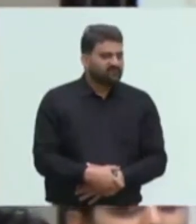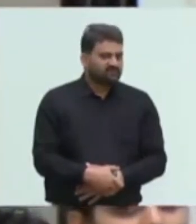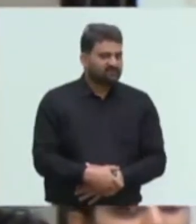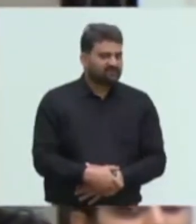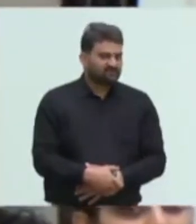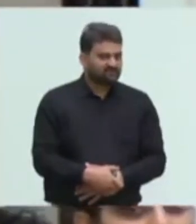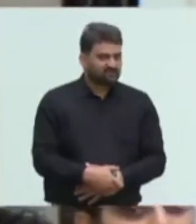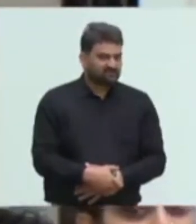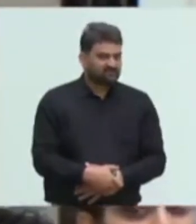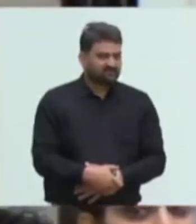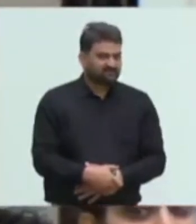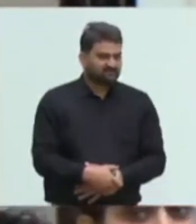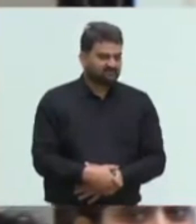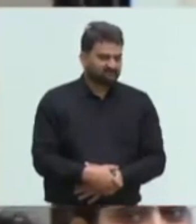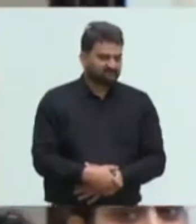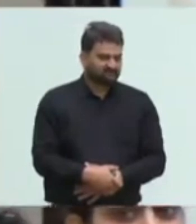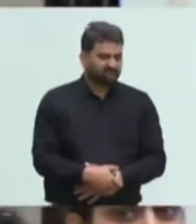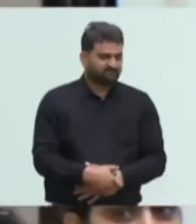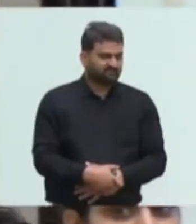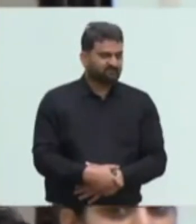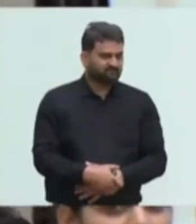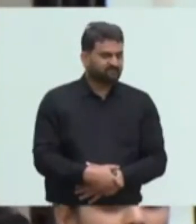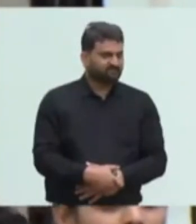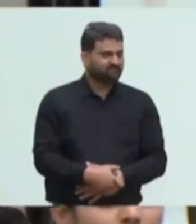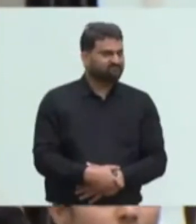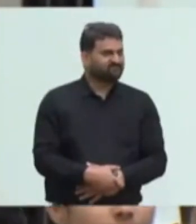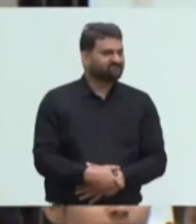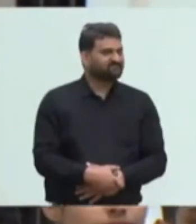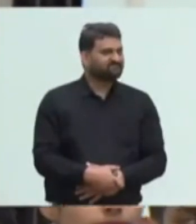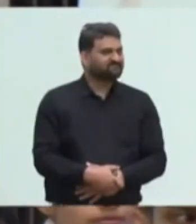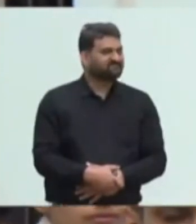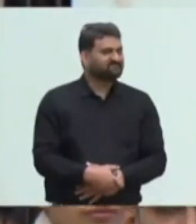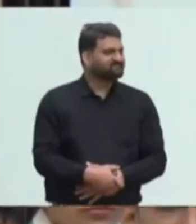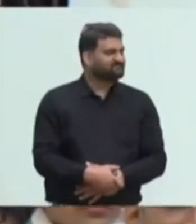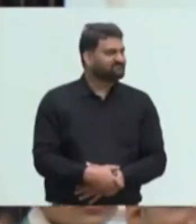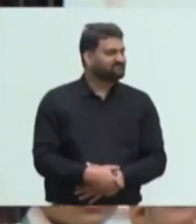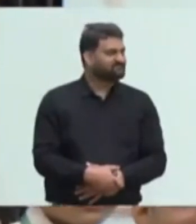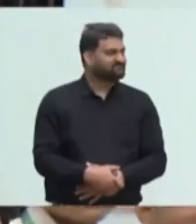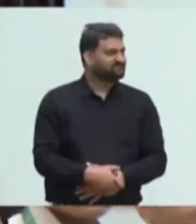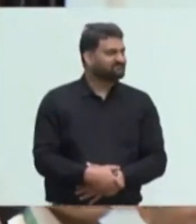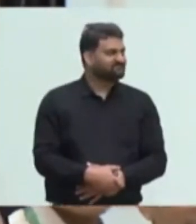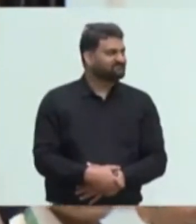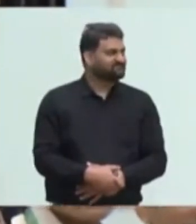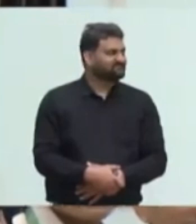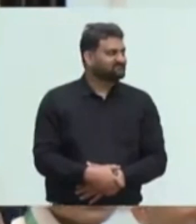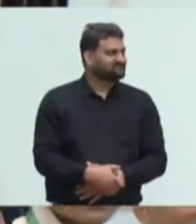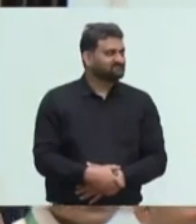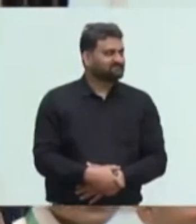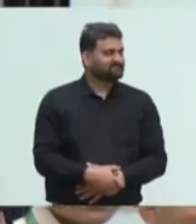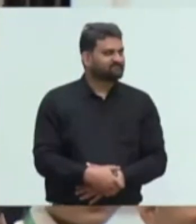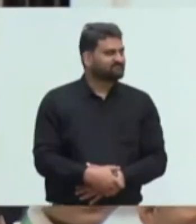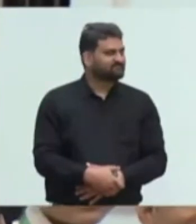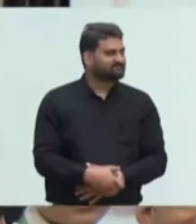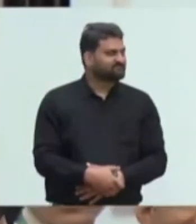जिले के कुछ रहता था कि कैसे यूरिन लोग खेलते हैं मैं भी चाहता हूं कि मैं भी फॉलो मैंने भी वह इस अपना नाम है किया और फिर आगे प्रभाव बढ़ता चला गया